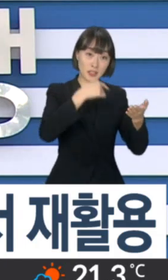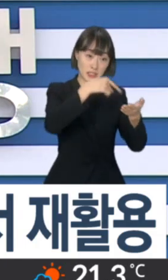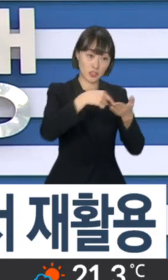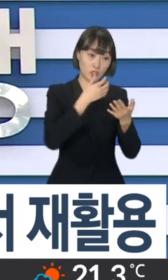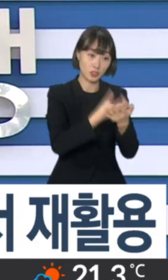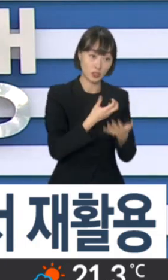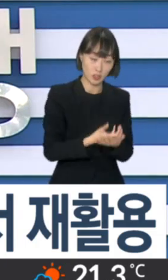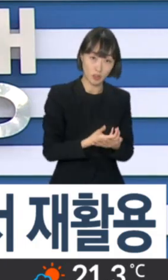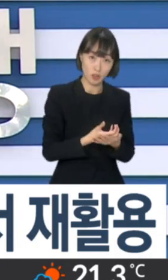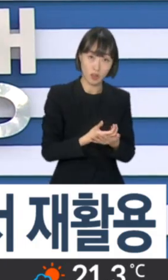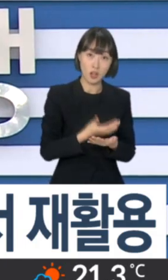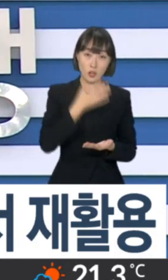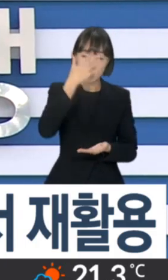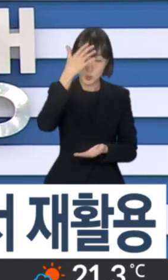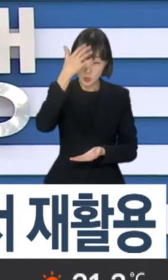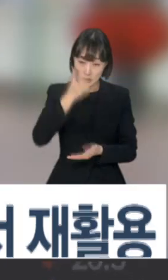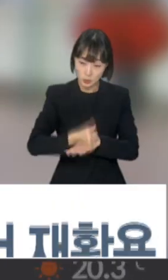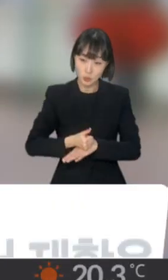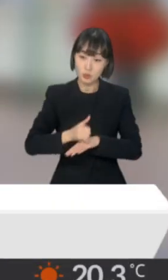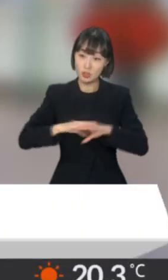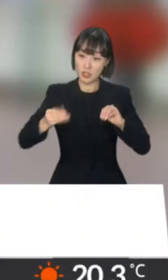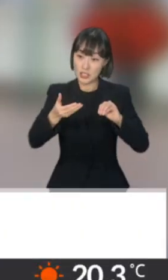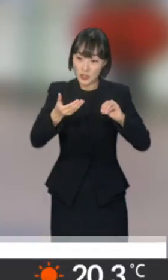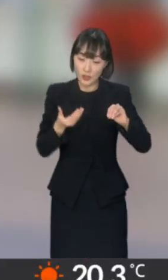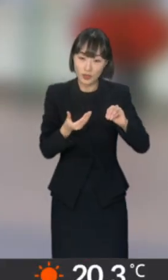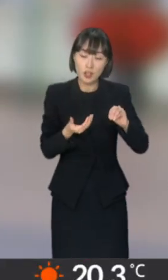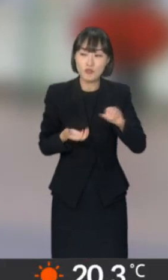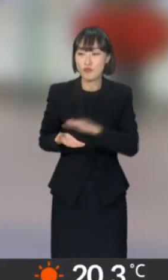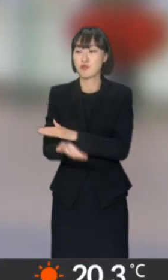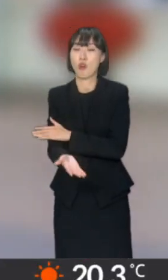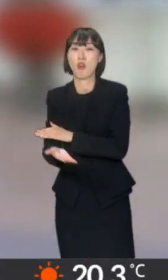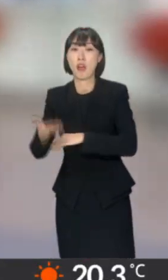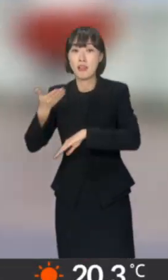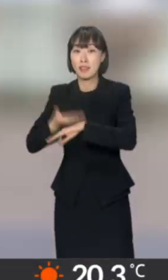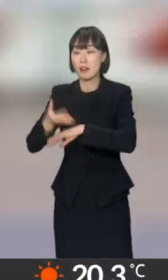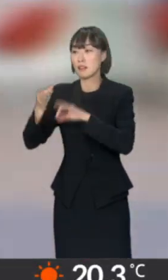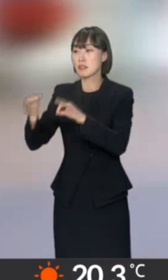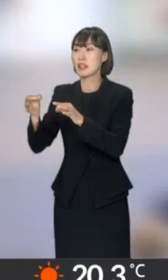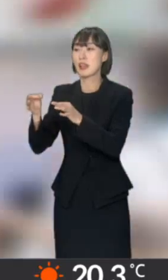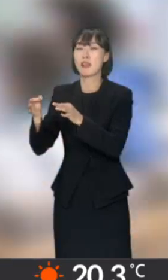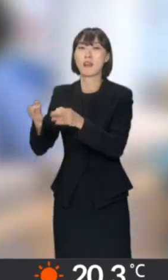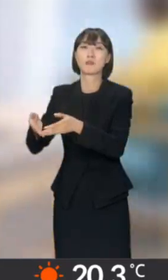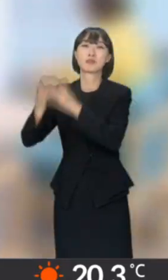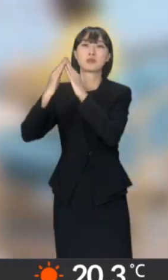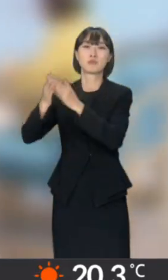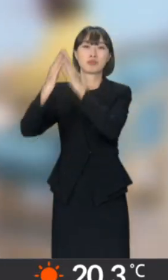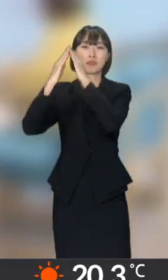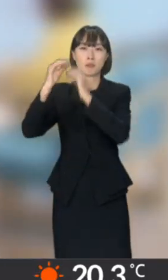최종 처리전에 출력해 다른 증권사의 증권계좌를 추가 개설한 것으로 나타났습니다